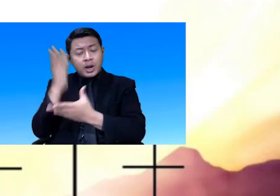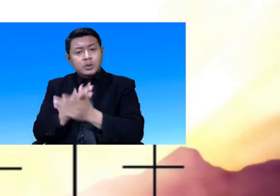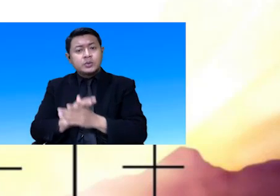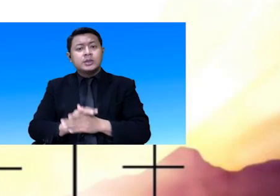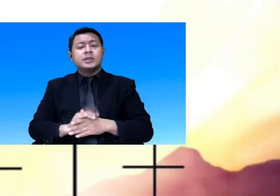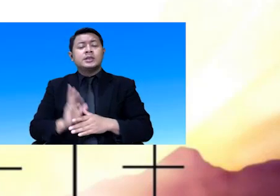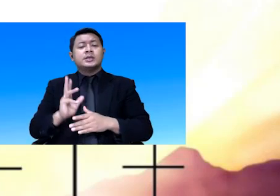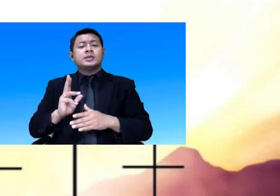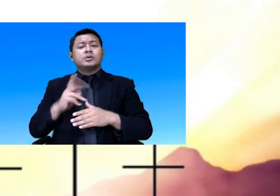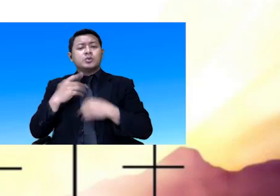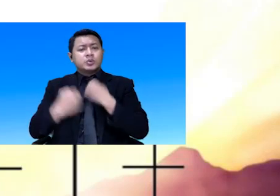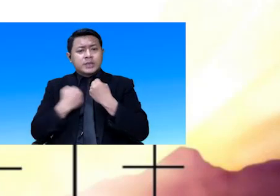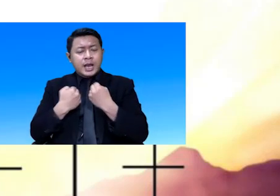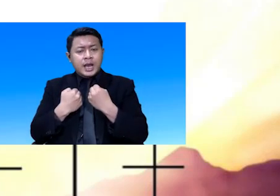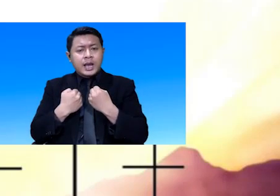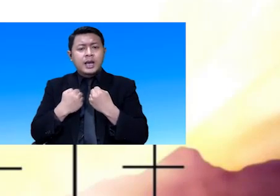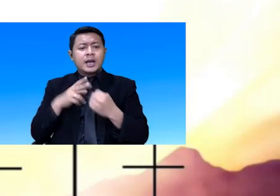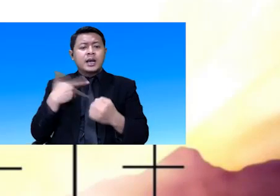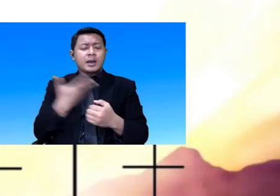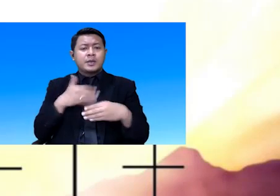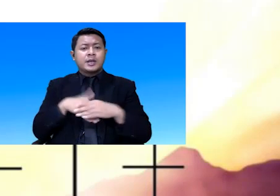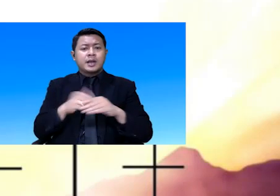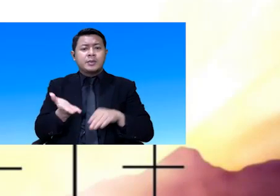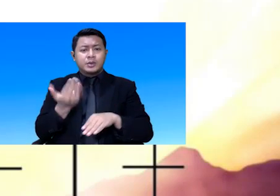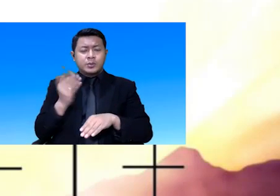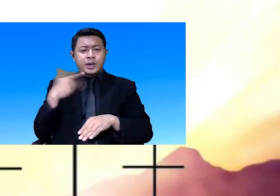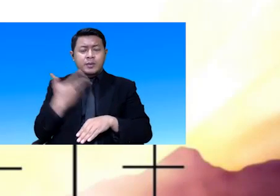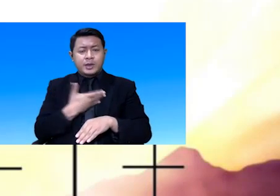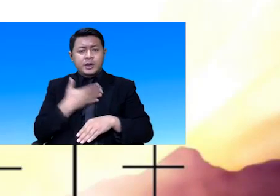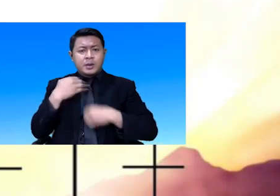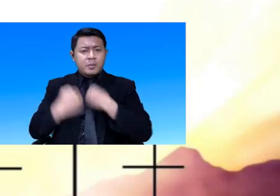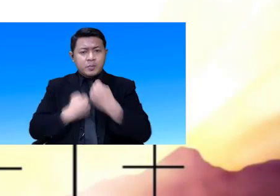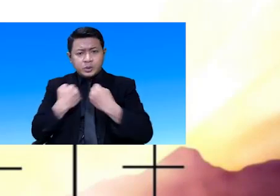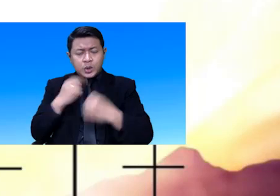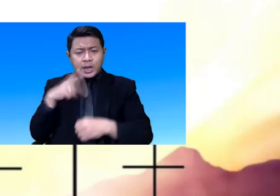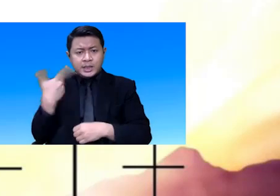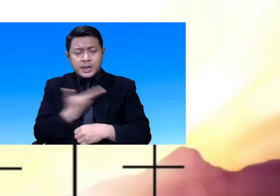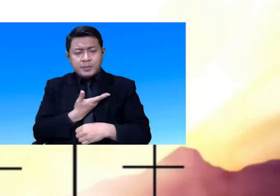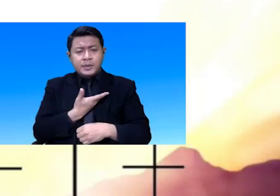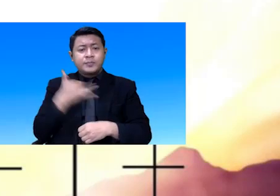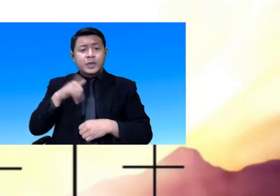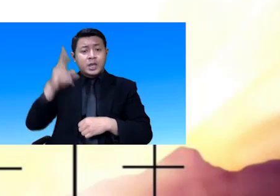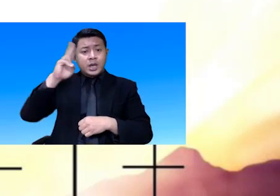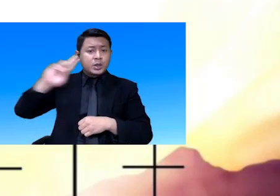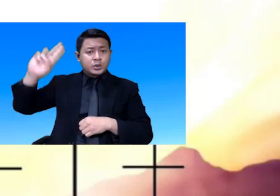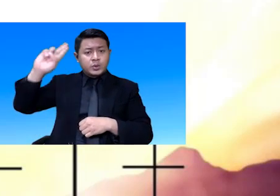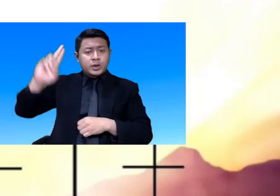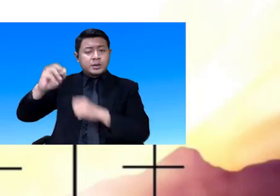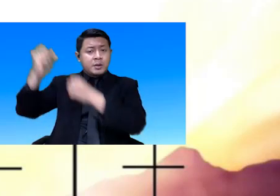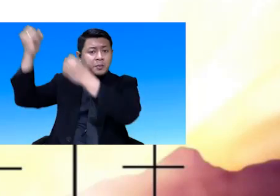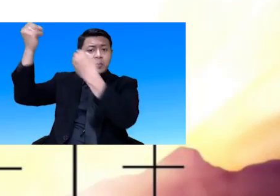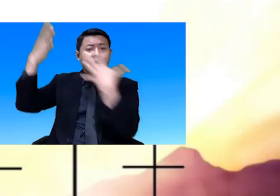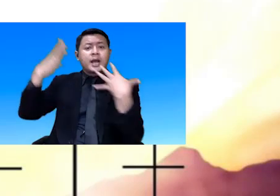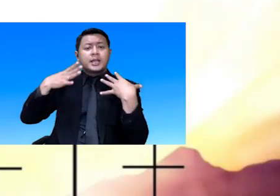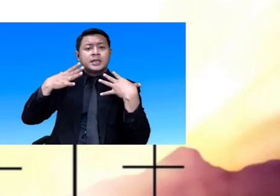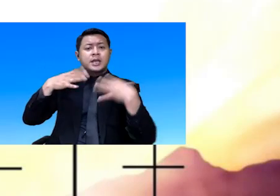kami alami dalam hidup kami, perjuangan kami. Tuhan, berkatilah selalu perjuangan